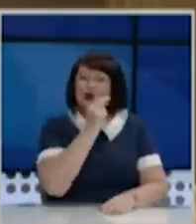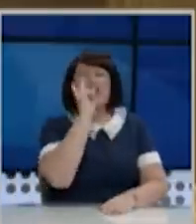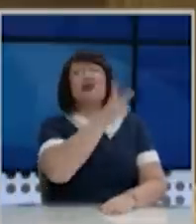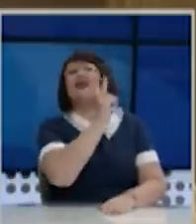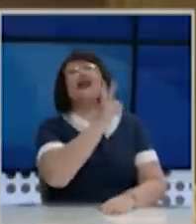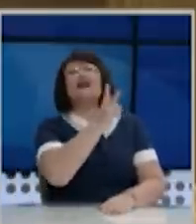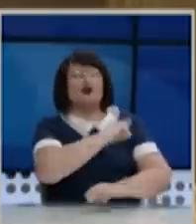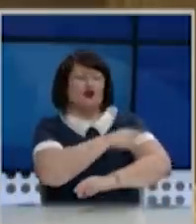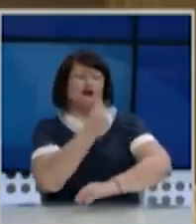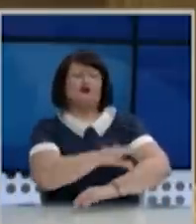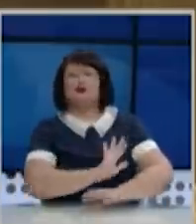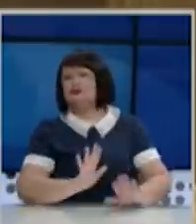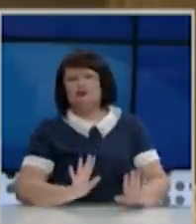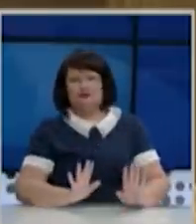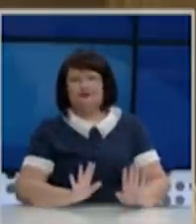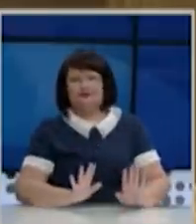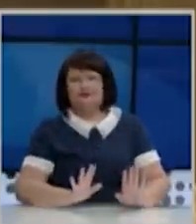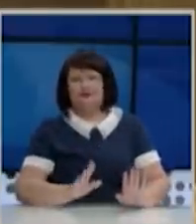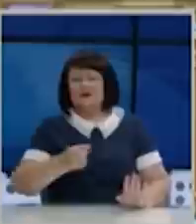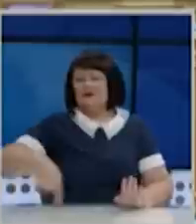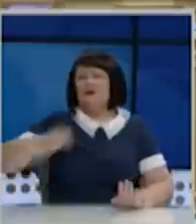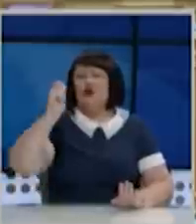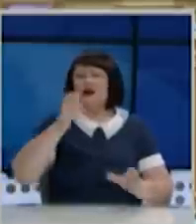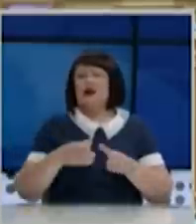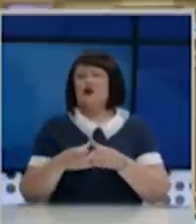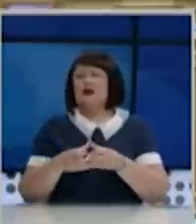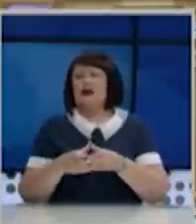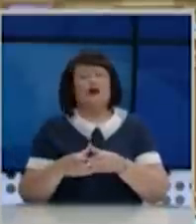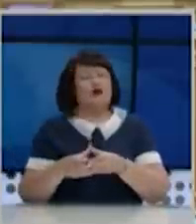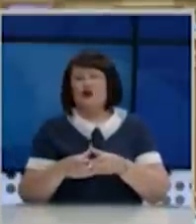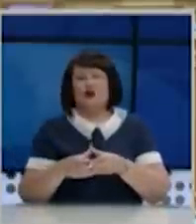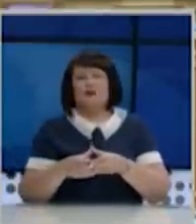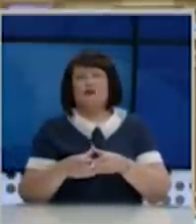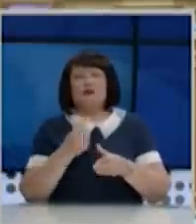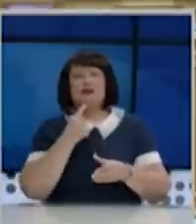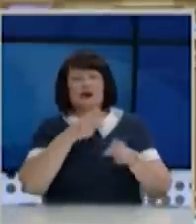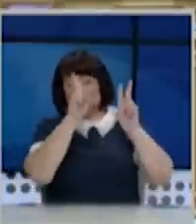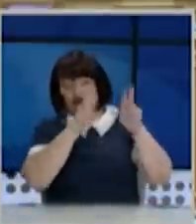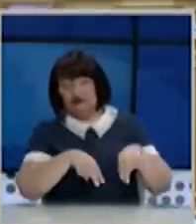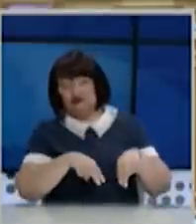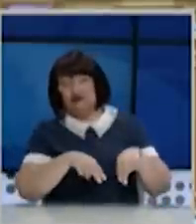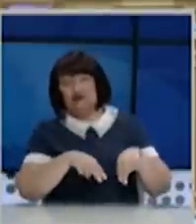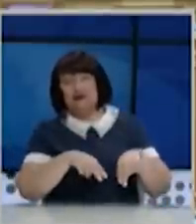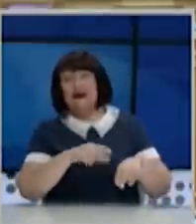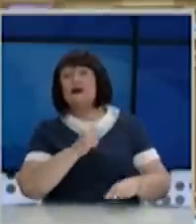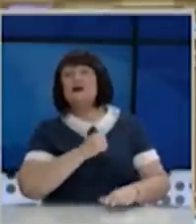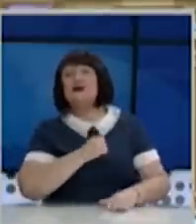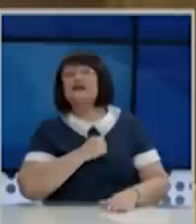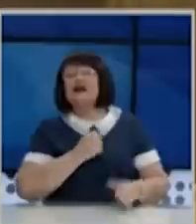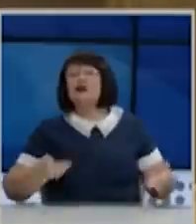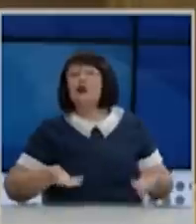κατηγορούμε για ανικανότητα, όπως κάνουν τα άλλα κόμματα. Δεν σας αναγνωρίζουμε αυτό που κατά τη γνώμη μας είναι